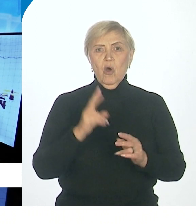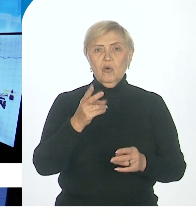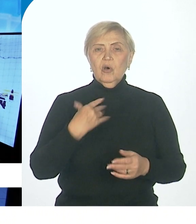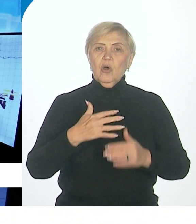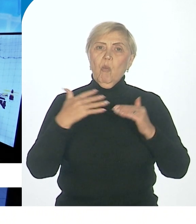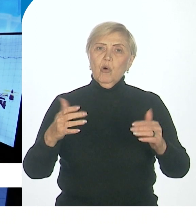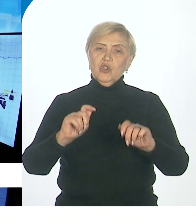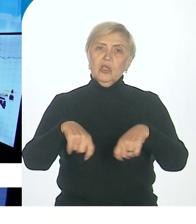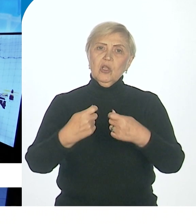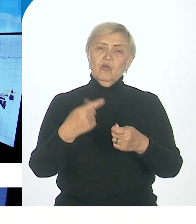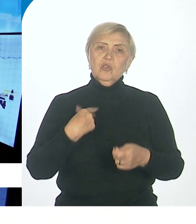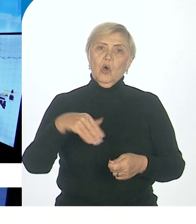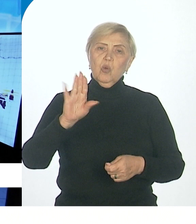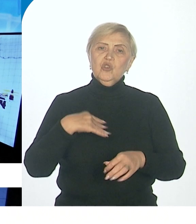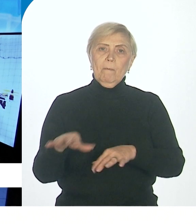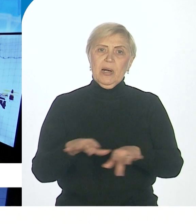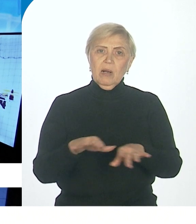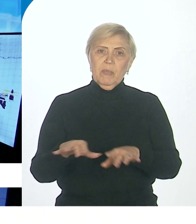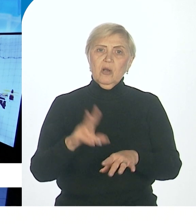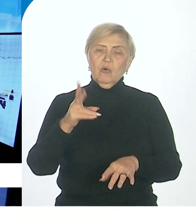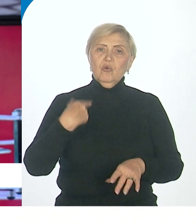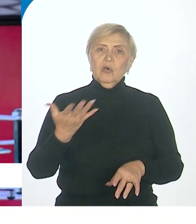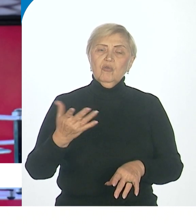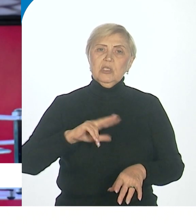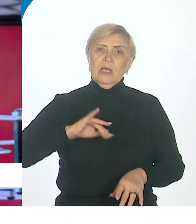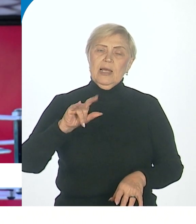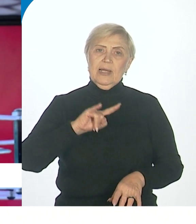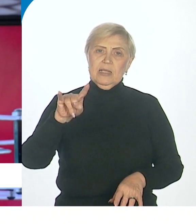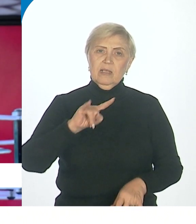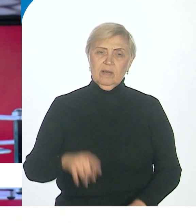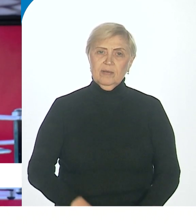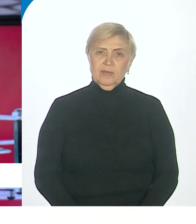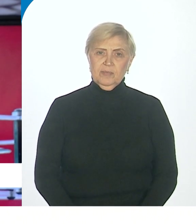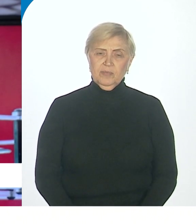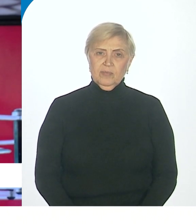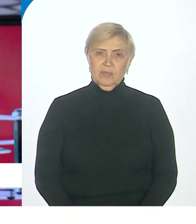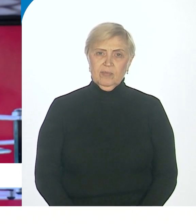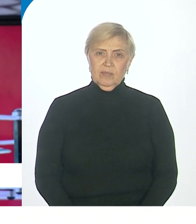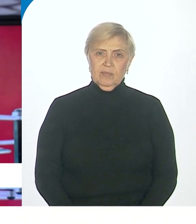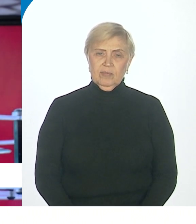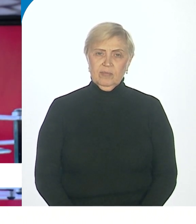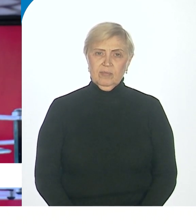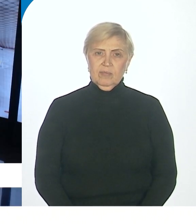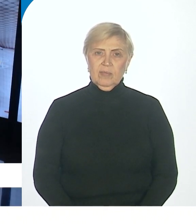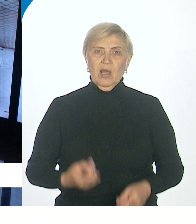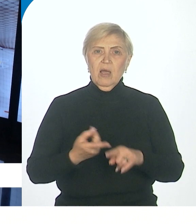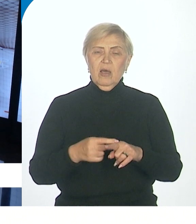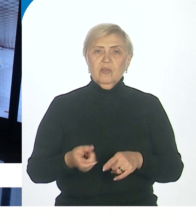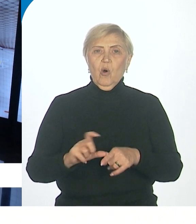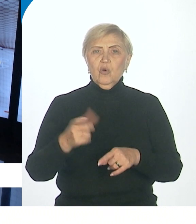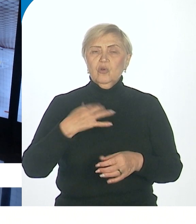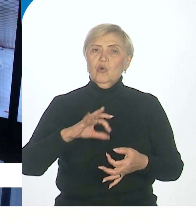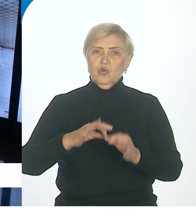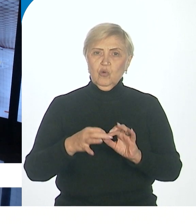раз-таки программировать, кому-то летать. Ну, а если умеешь все, то ты тренер. Это, ну, и это тоже, но это вообще очень золотой участник.